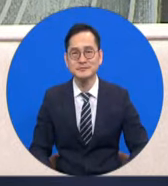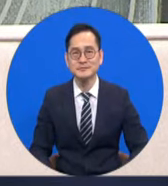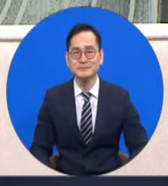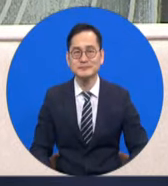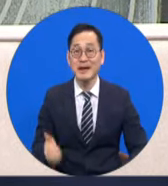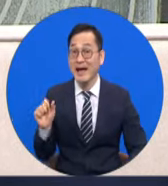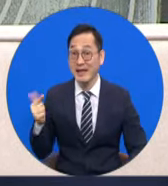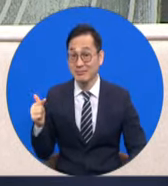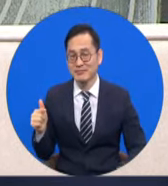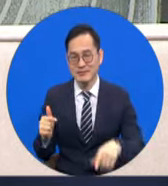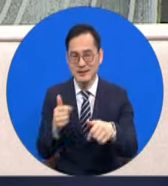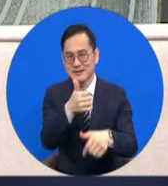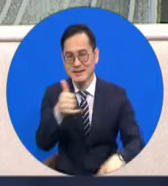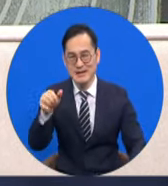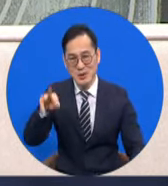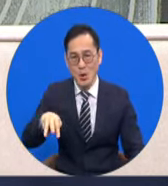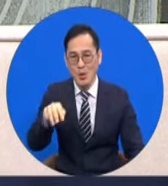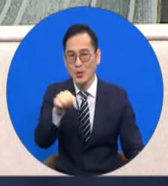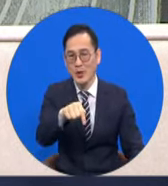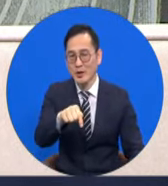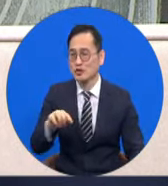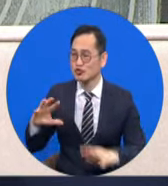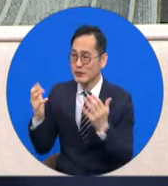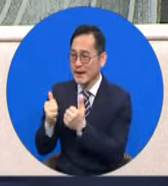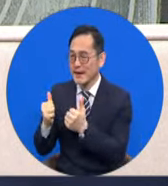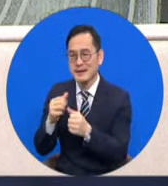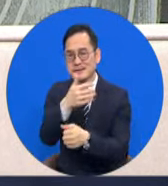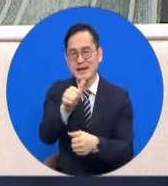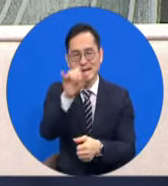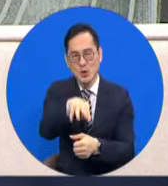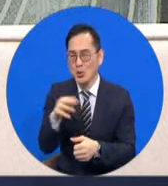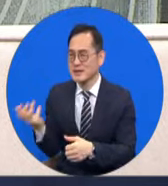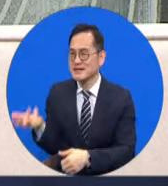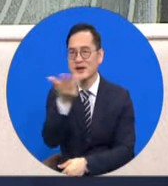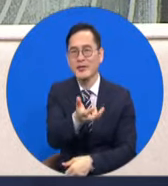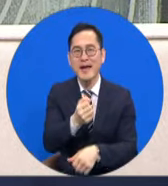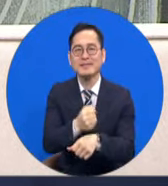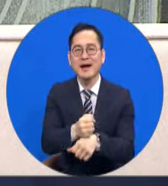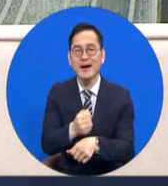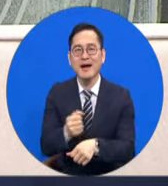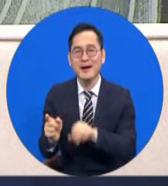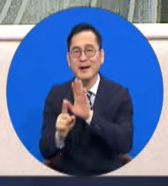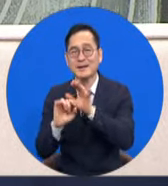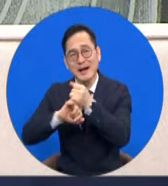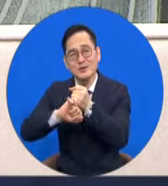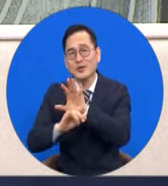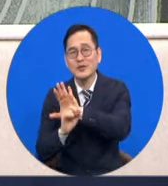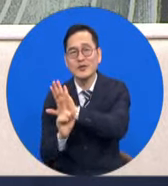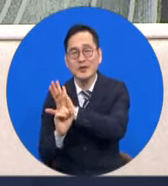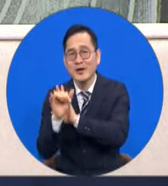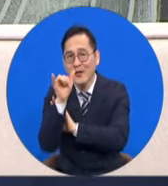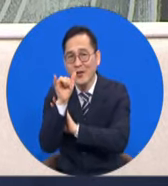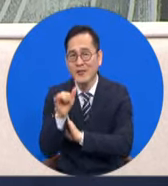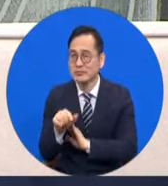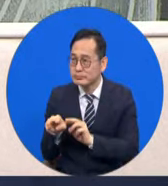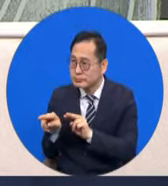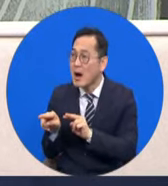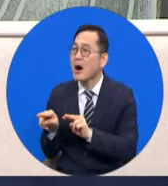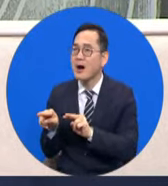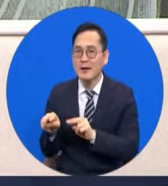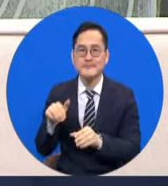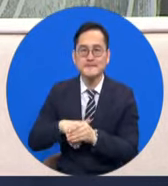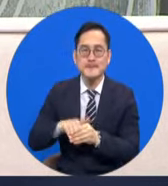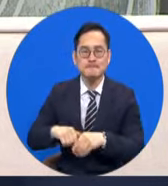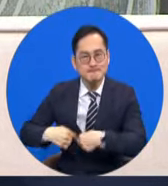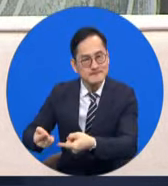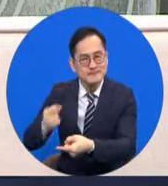세종시 국회를 세종시로 이전하는 부분도 일정 정도 또 가세가 됐고 그렇군요. 그런 부분이 있었기